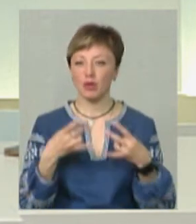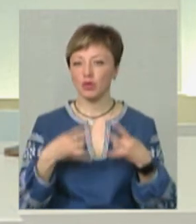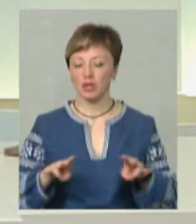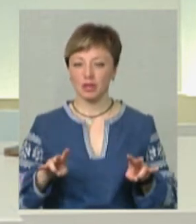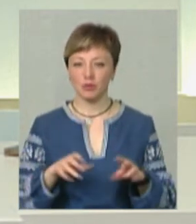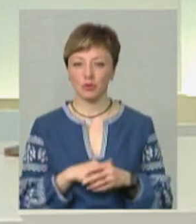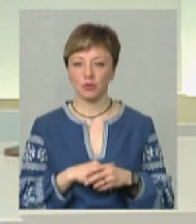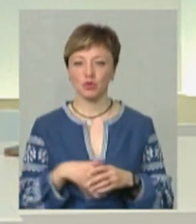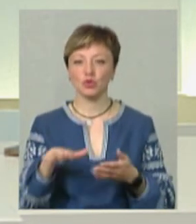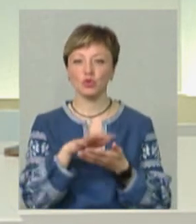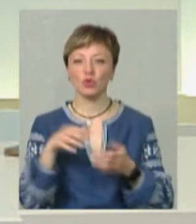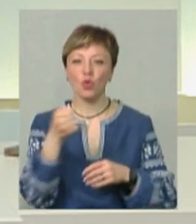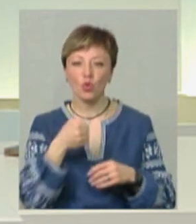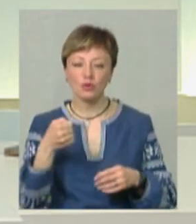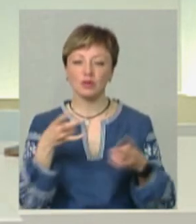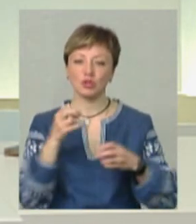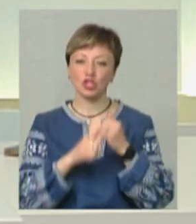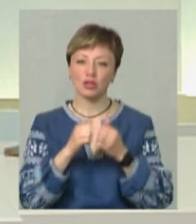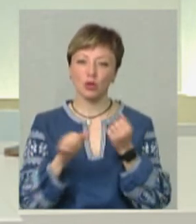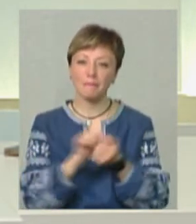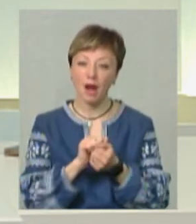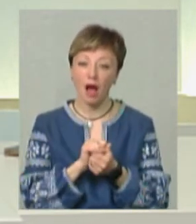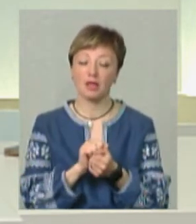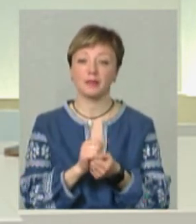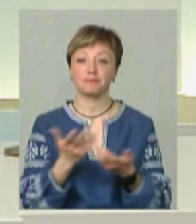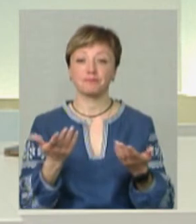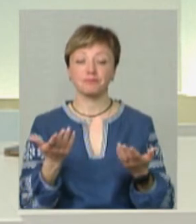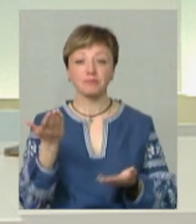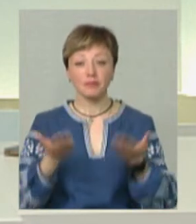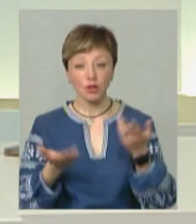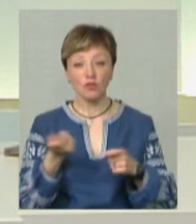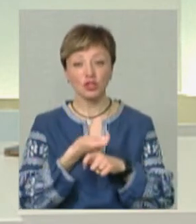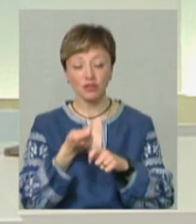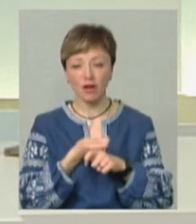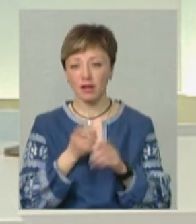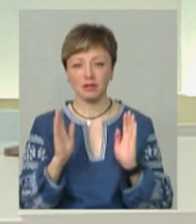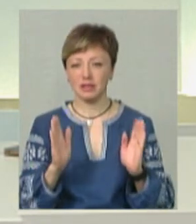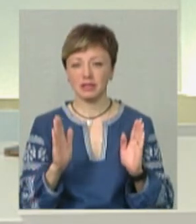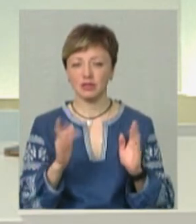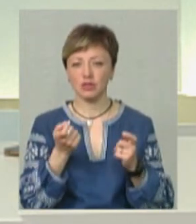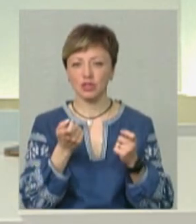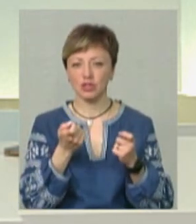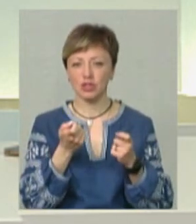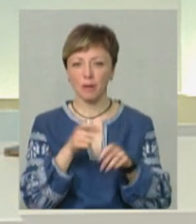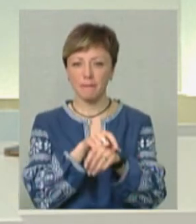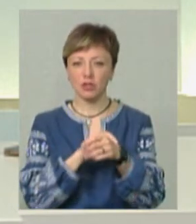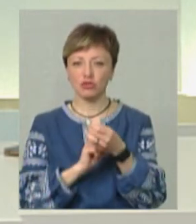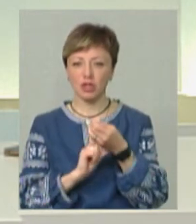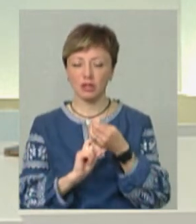потрібно, бо він зношувався, його потрібно було часто прати. Ось якщо вишивали, то це буквально там трішки десь